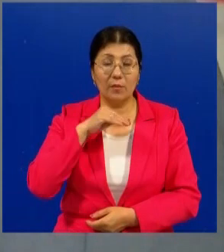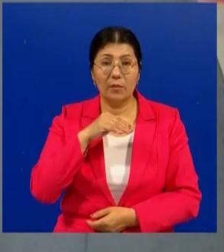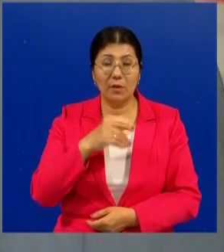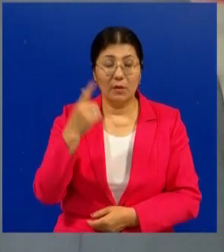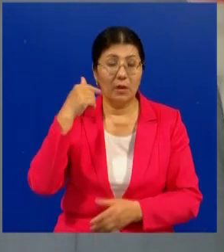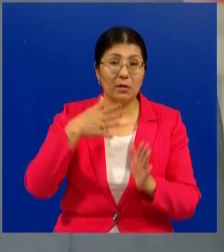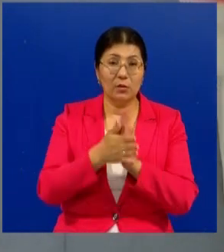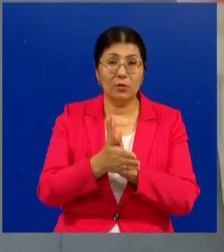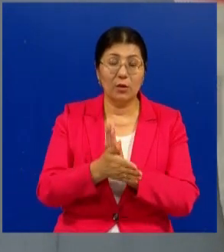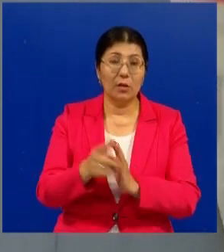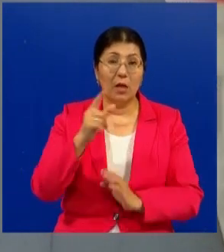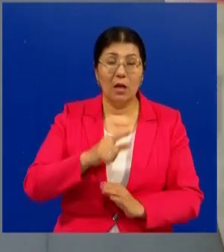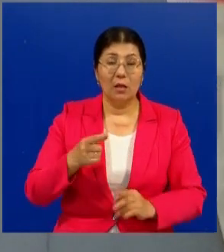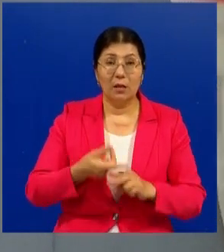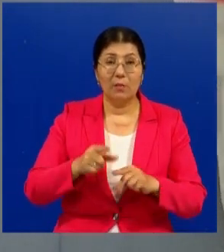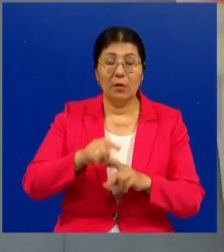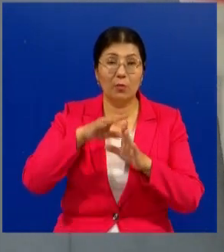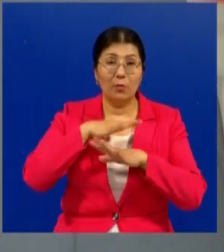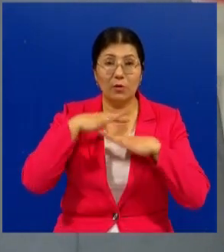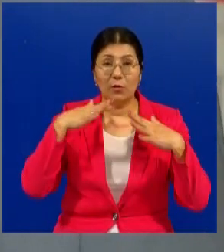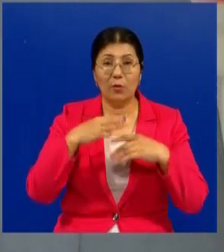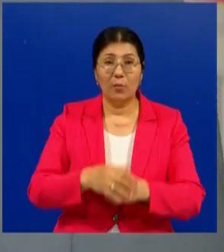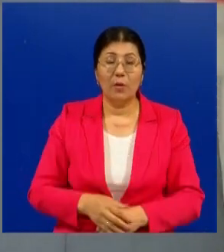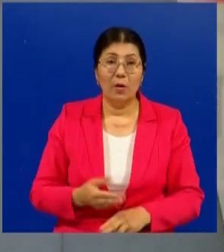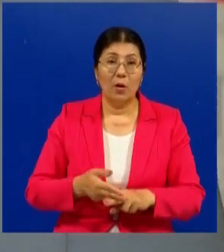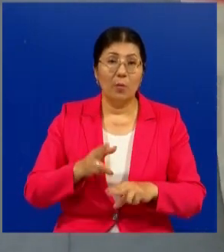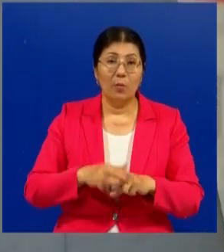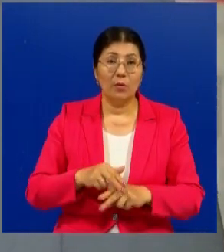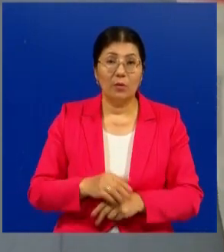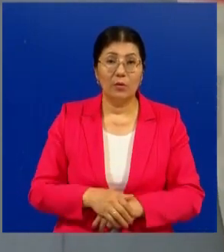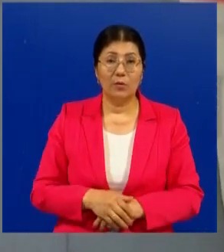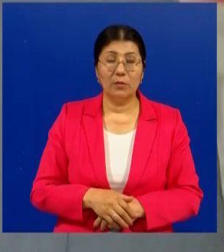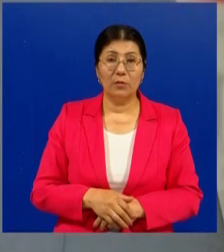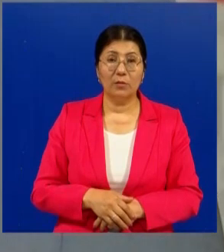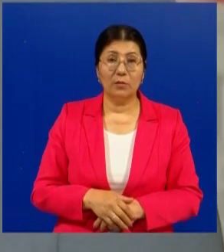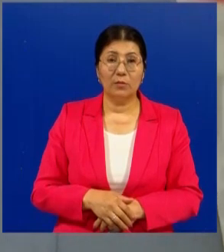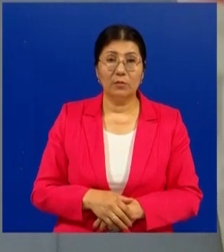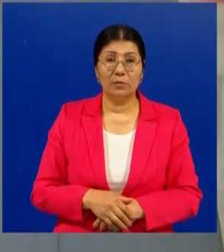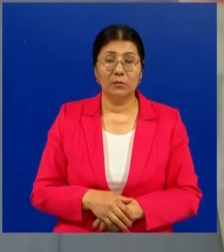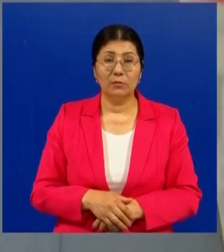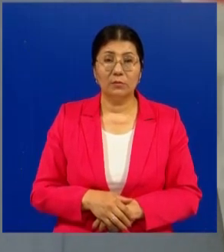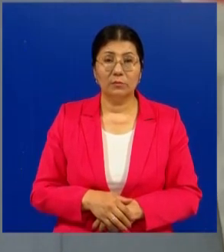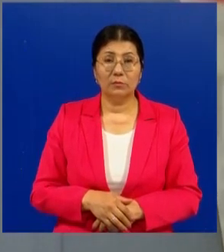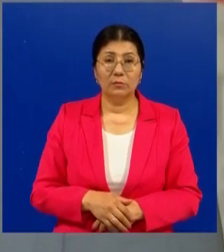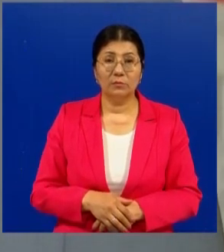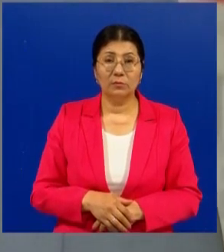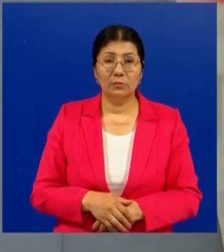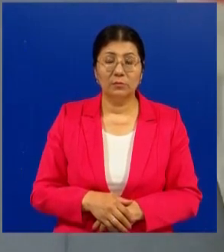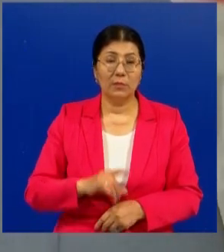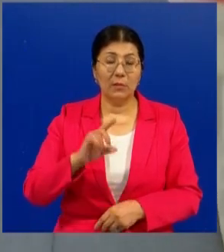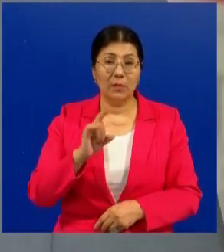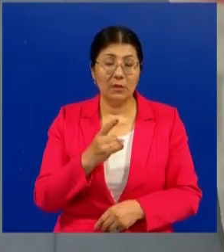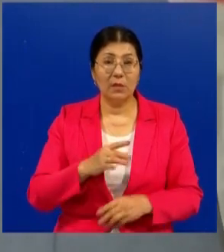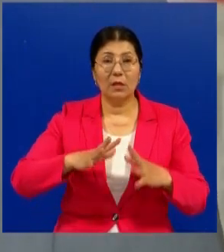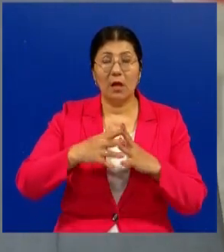tüşüngen adam öte köp men öyleyim ol tek megapoliste emes qazı ana pandemiya kömektesip ketti onlayn sondan bir kişkentay kişkentay